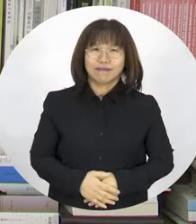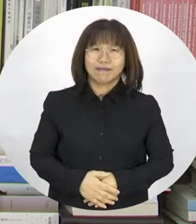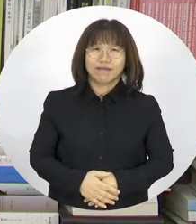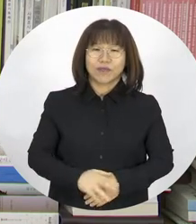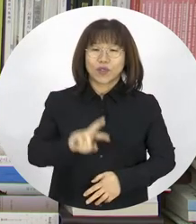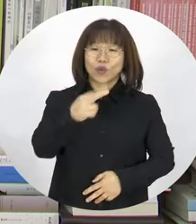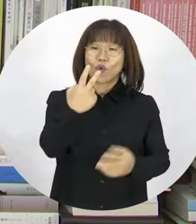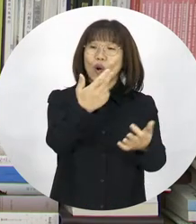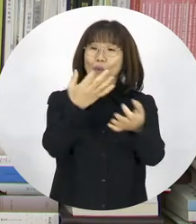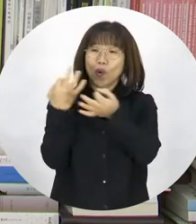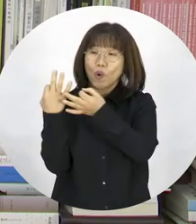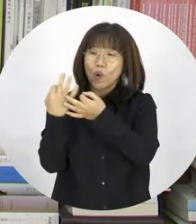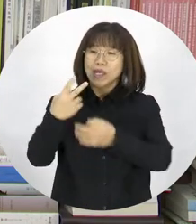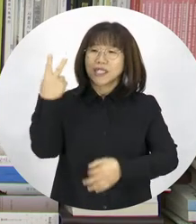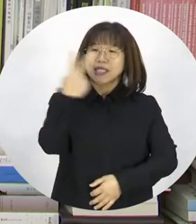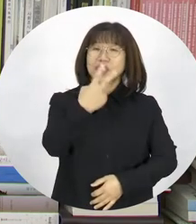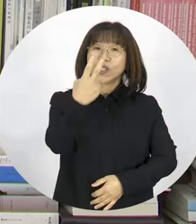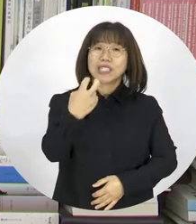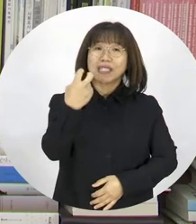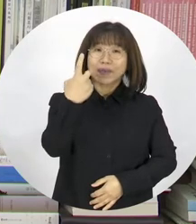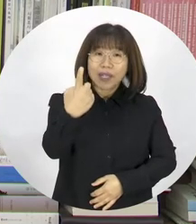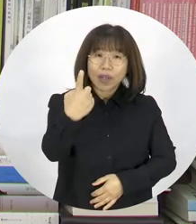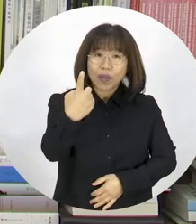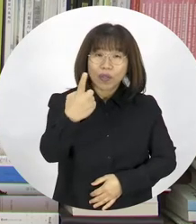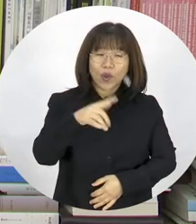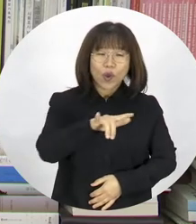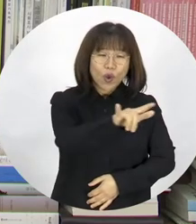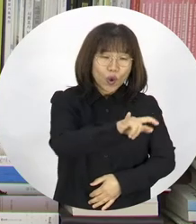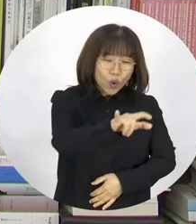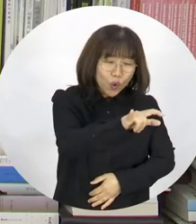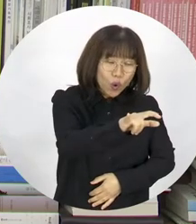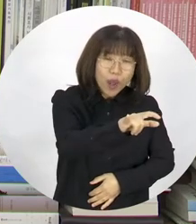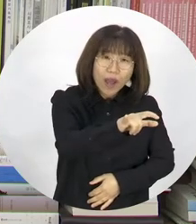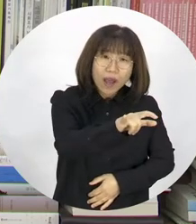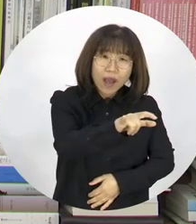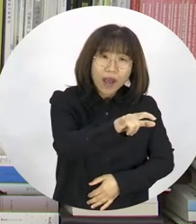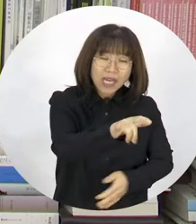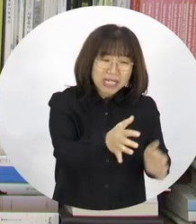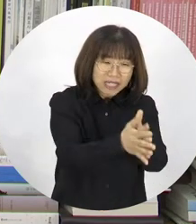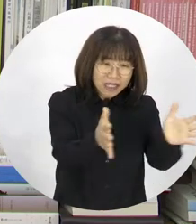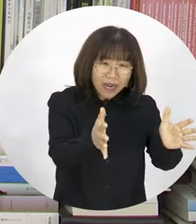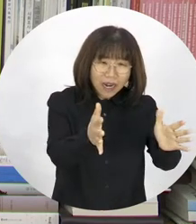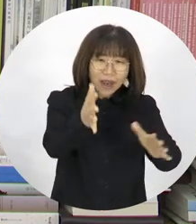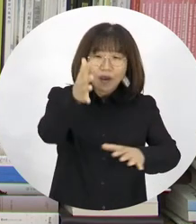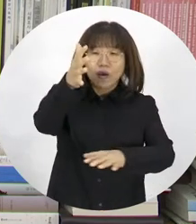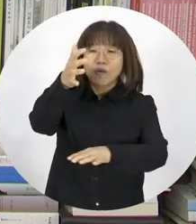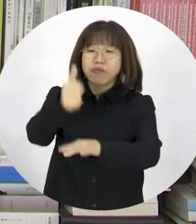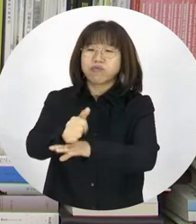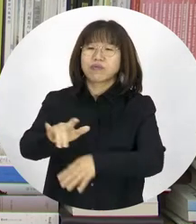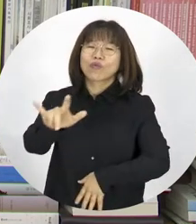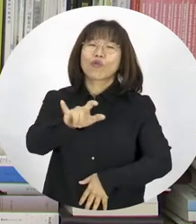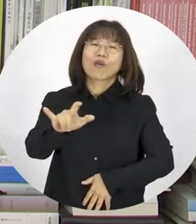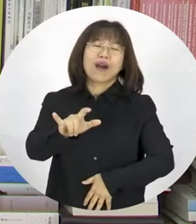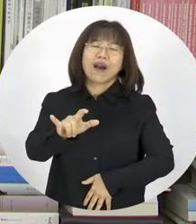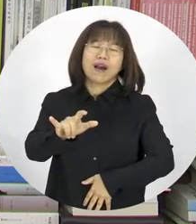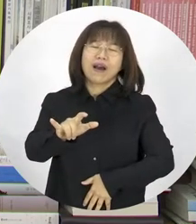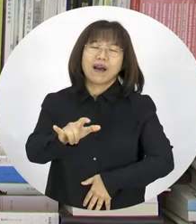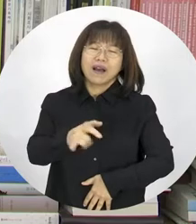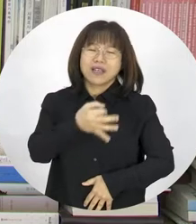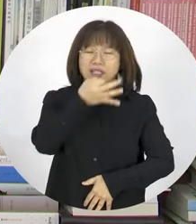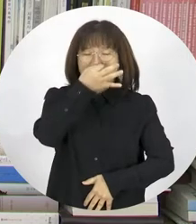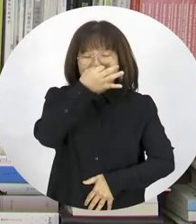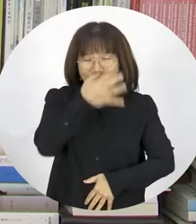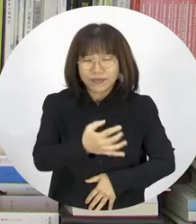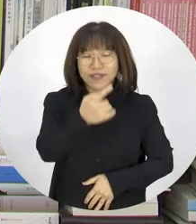돌이켜보면 지난 2021년은 코로나로 시작해서 코로나로 끝난 참으로 고단한